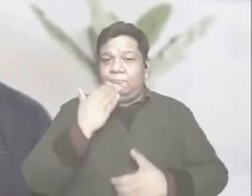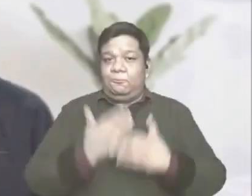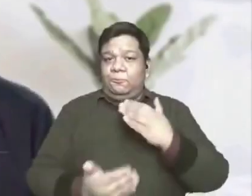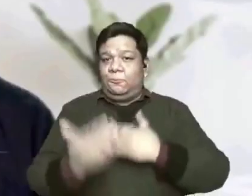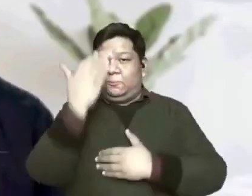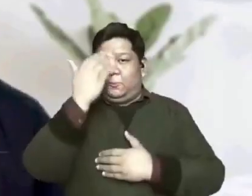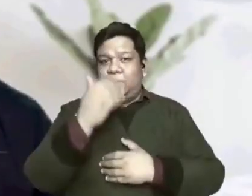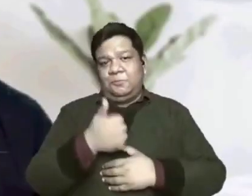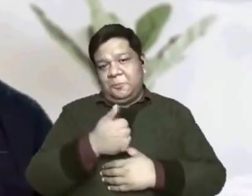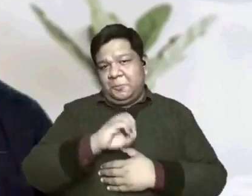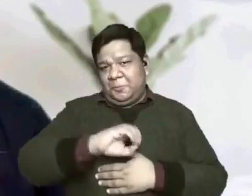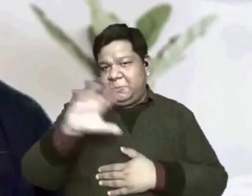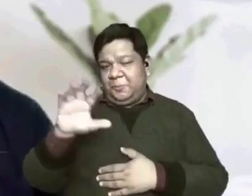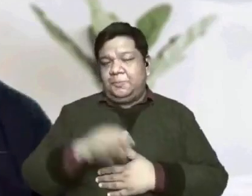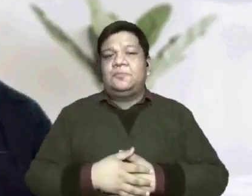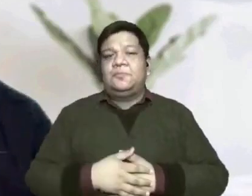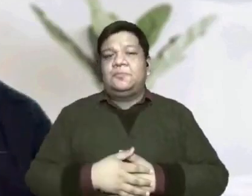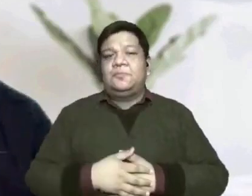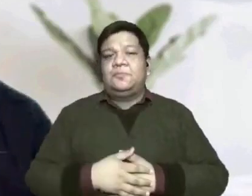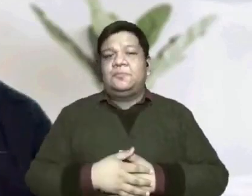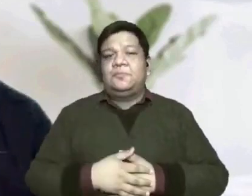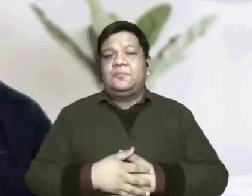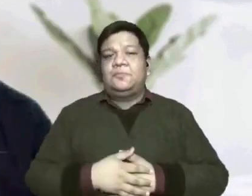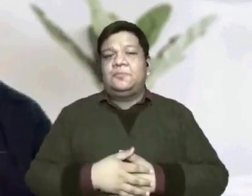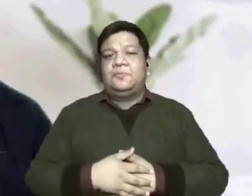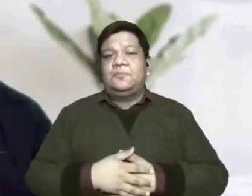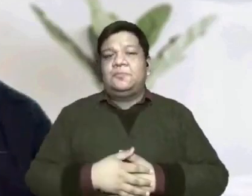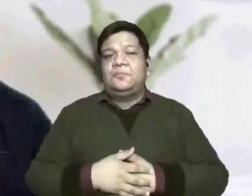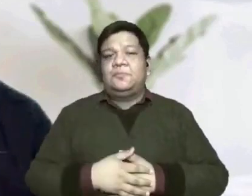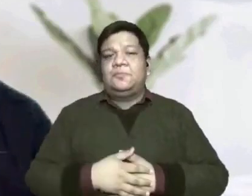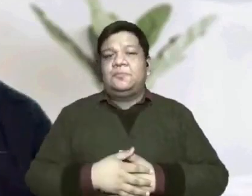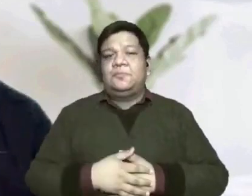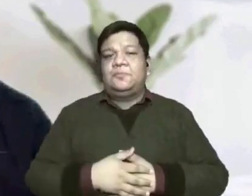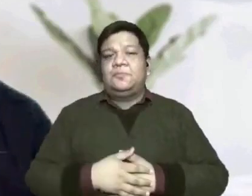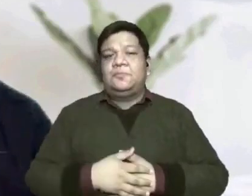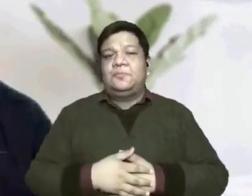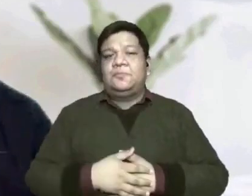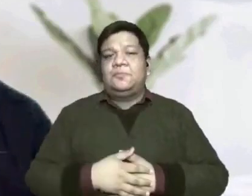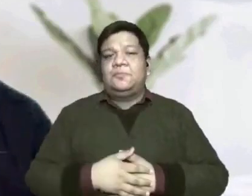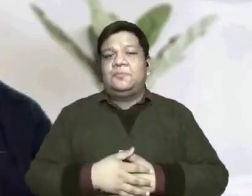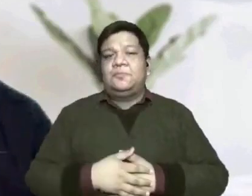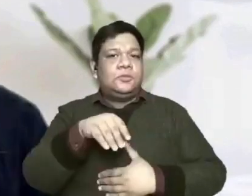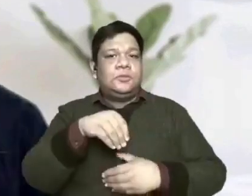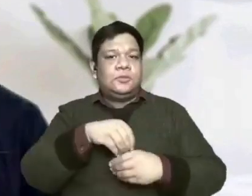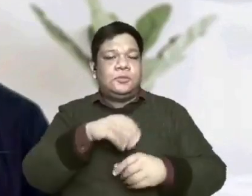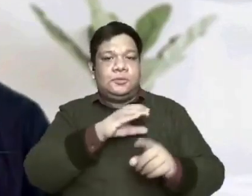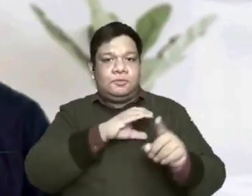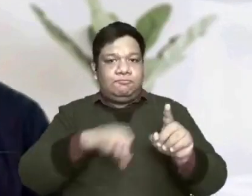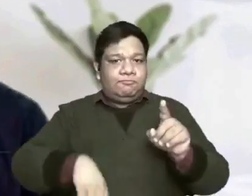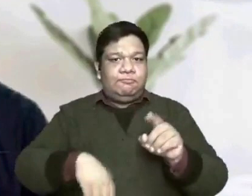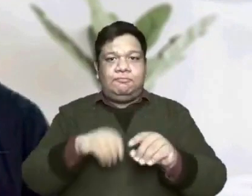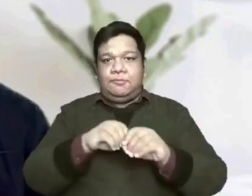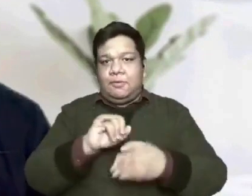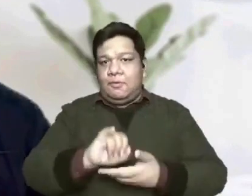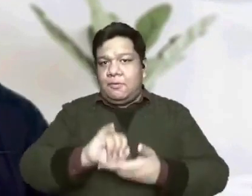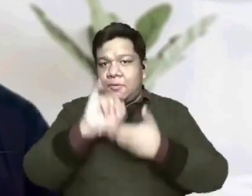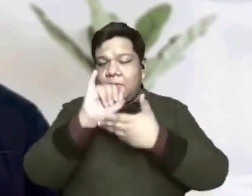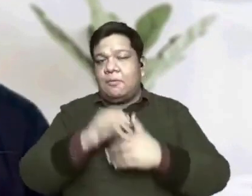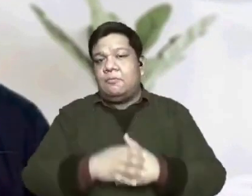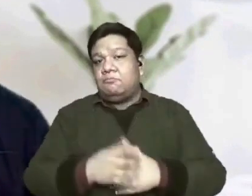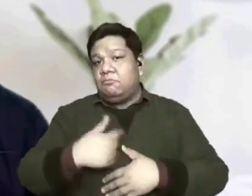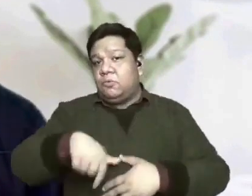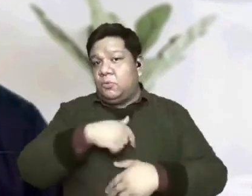Good morning, isang mapagpahalang araw na naman sa ating lahat, mga kapatid ko kay Kristo sa Aika, at sa ating